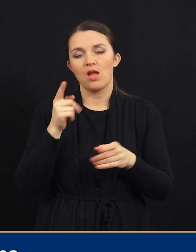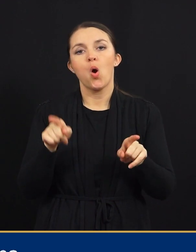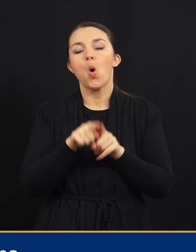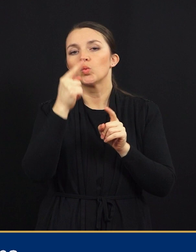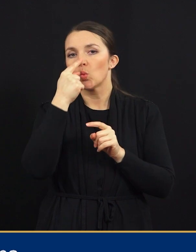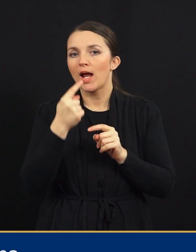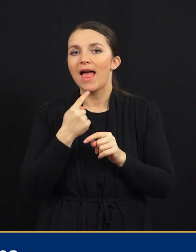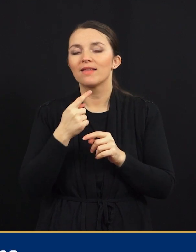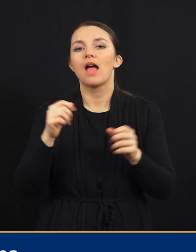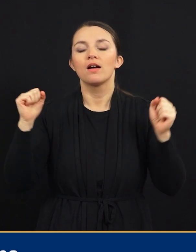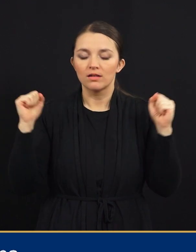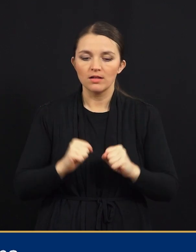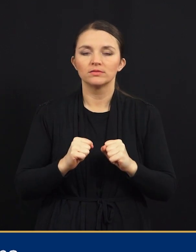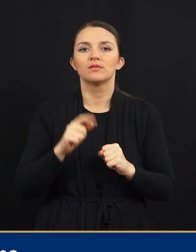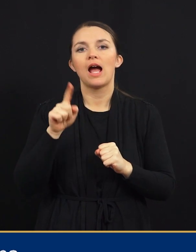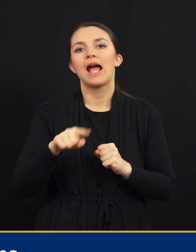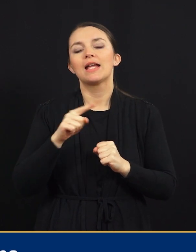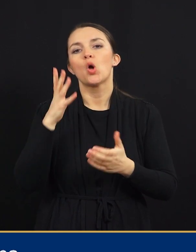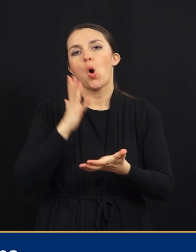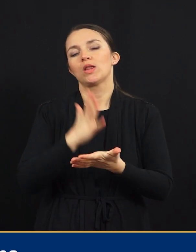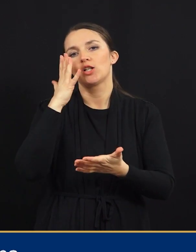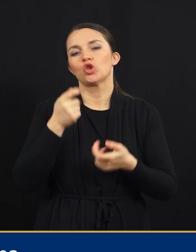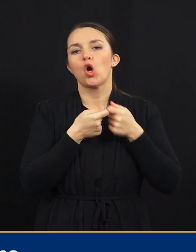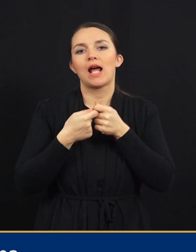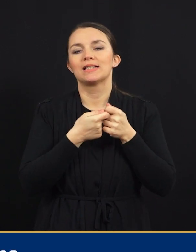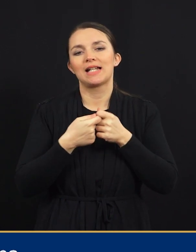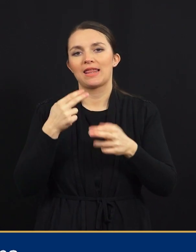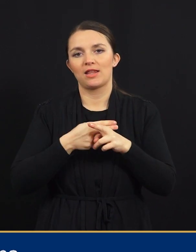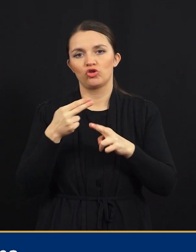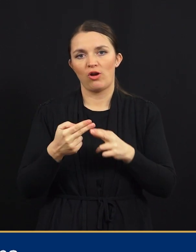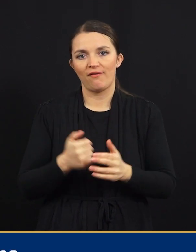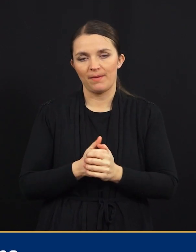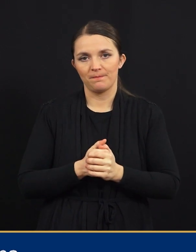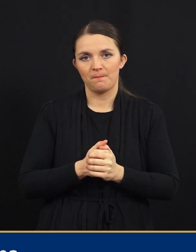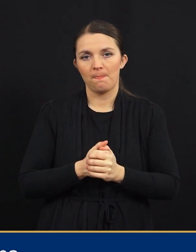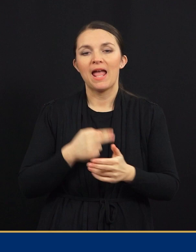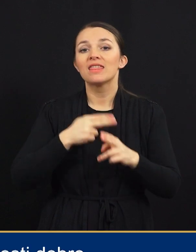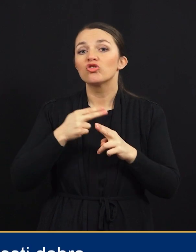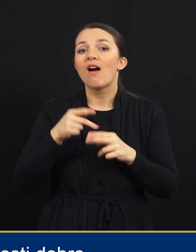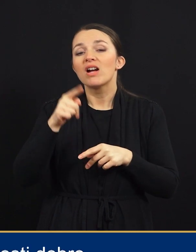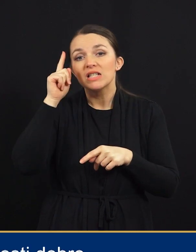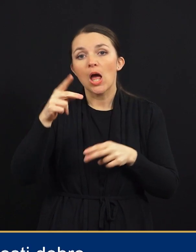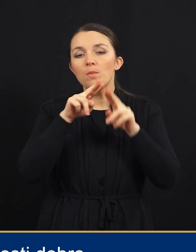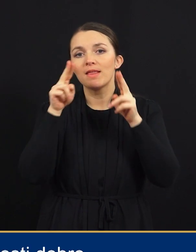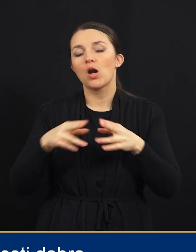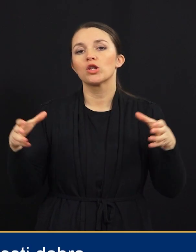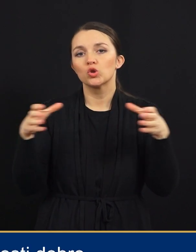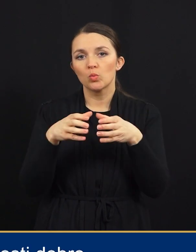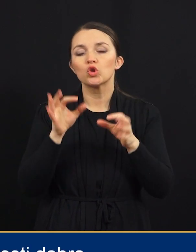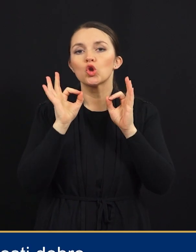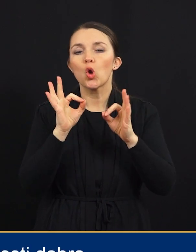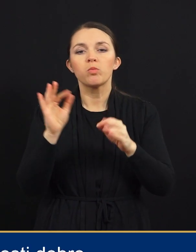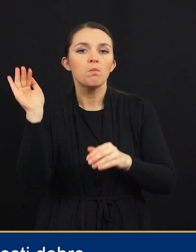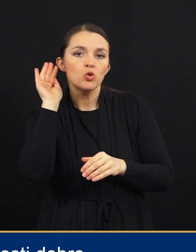kot ugledna, resna in odlično organizirana država. Država, ki zna v mednarodni skupnosti